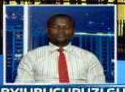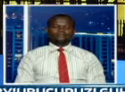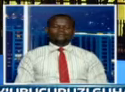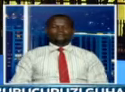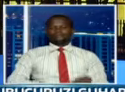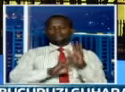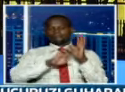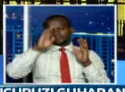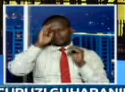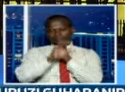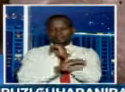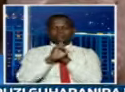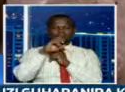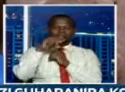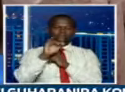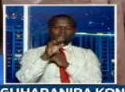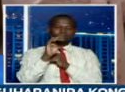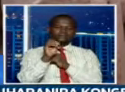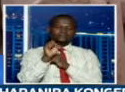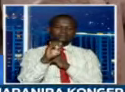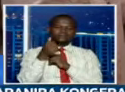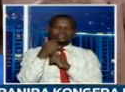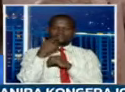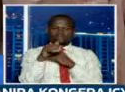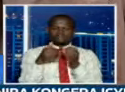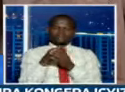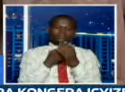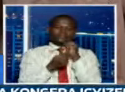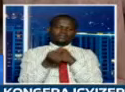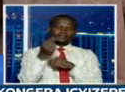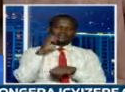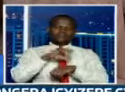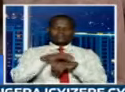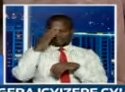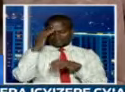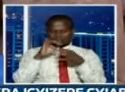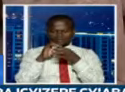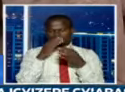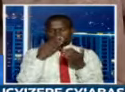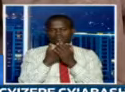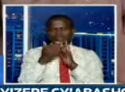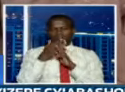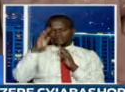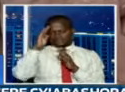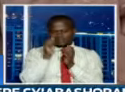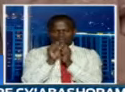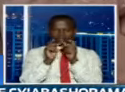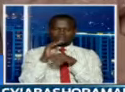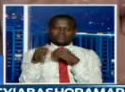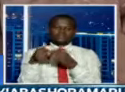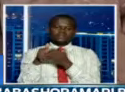Umuvugizi wa polisi y'igihugu CP Jean Bosco Kabera akaba yavuze ko aba bombi bafashwe kubera imikoranire myiza iri hagati ya polisi